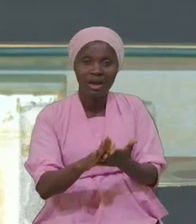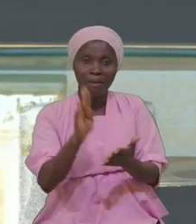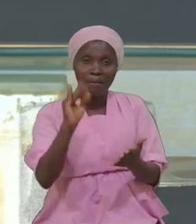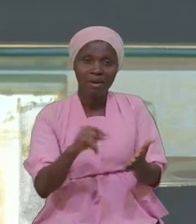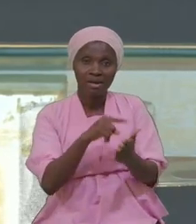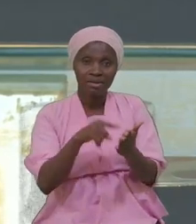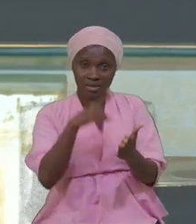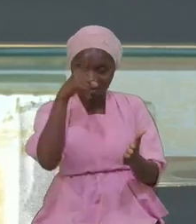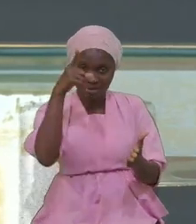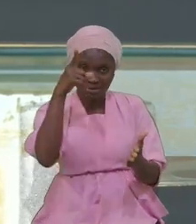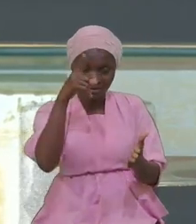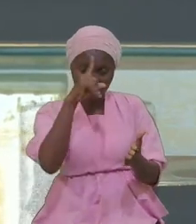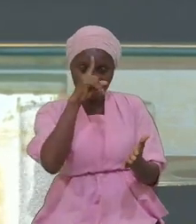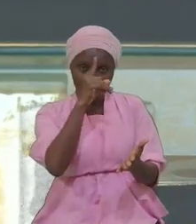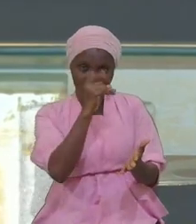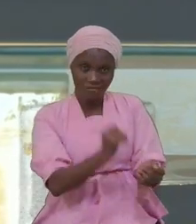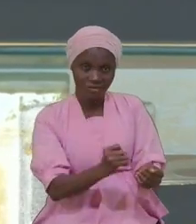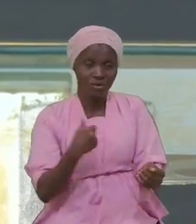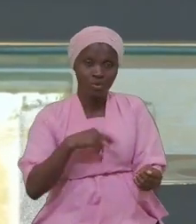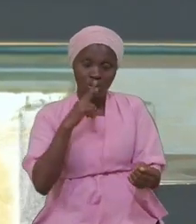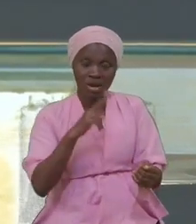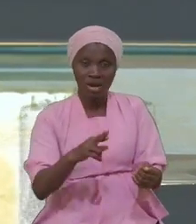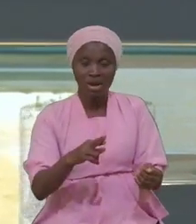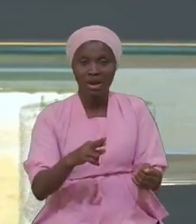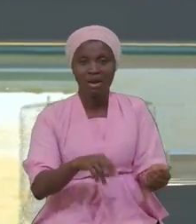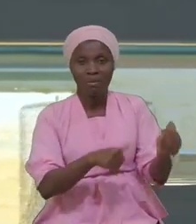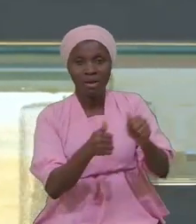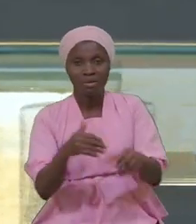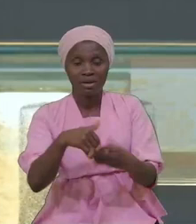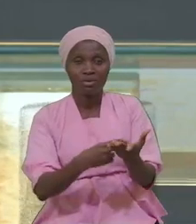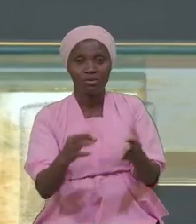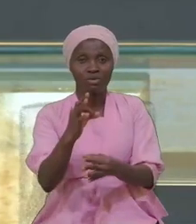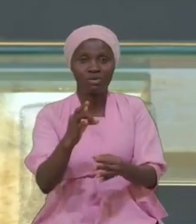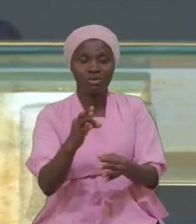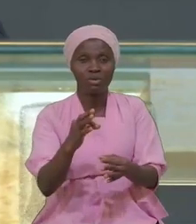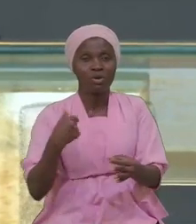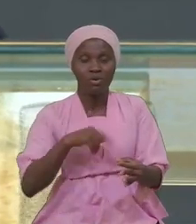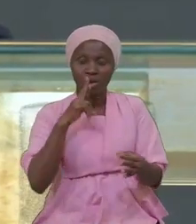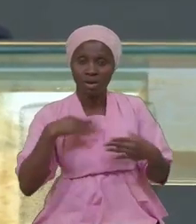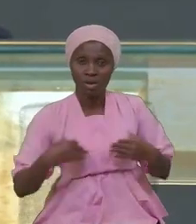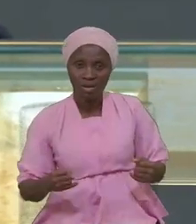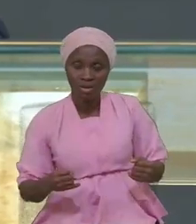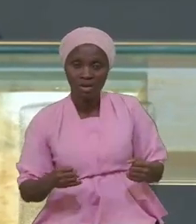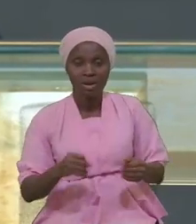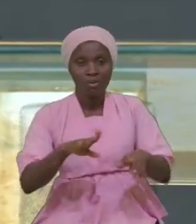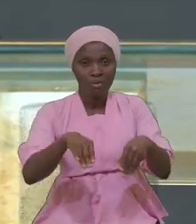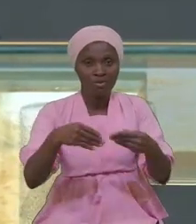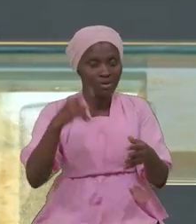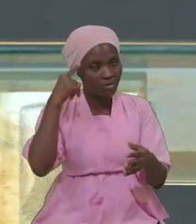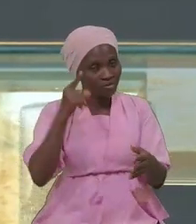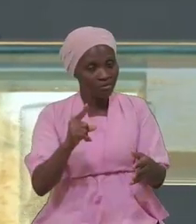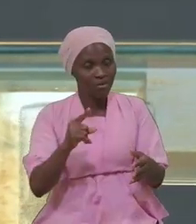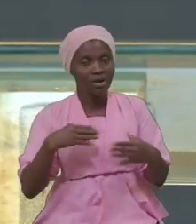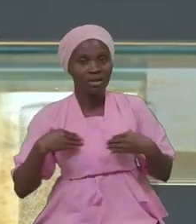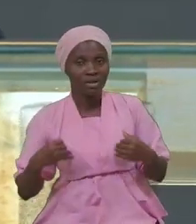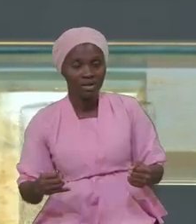nous sommes guéris. Par cette foi, nous recevons les provisions de Dieu. Par cette foi, nous sommes délivrés. Par